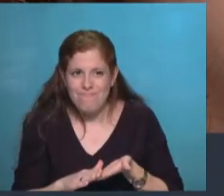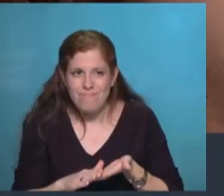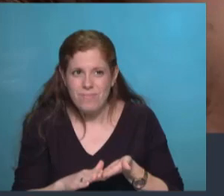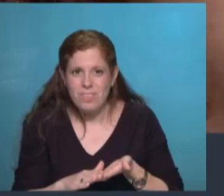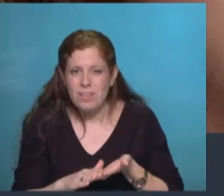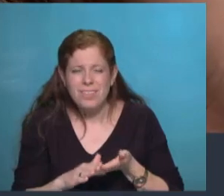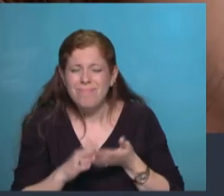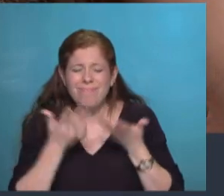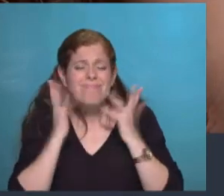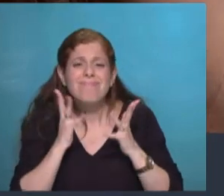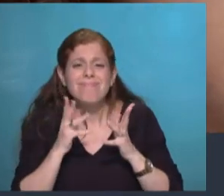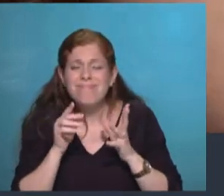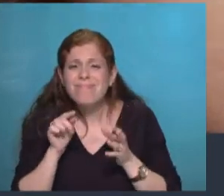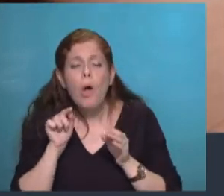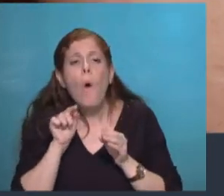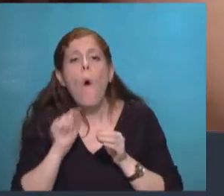חור של העולם,